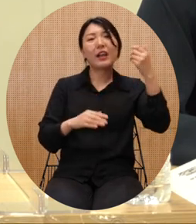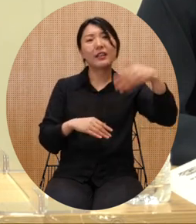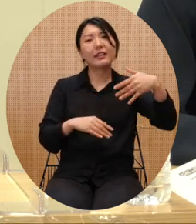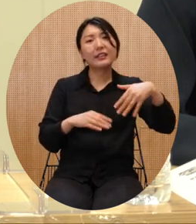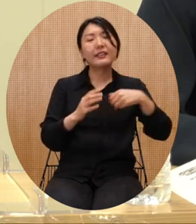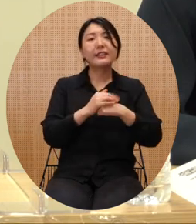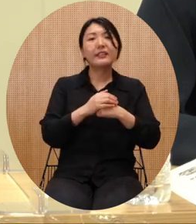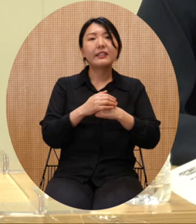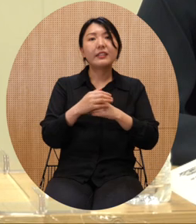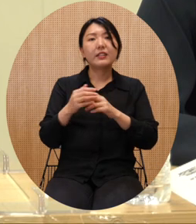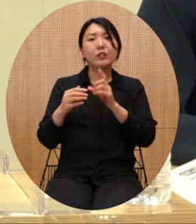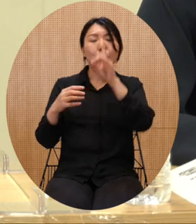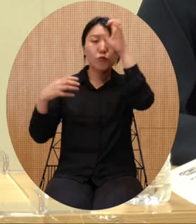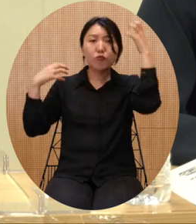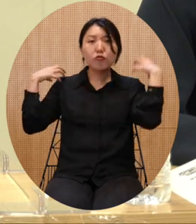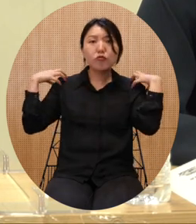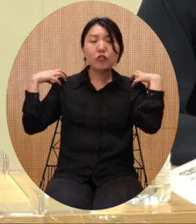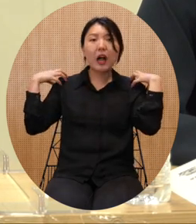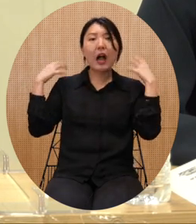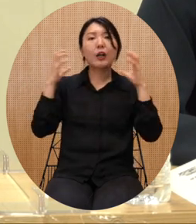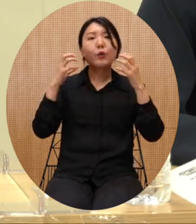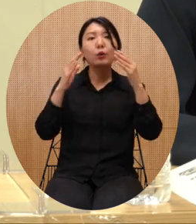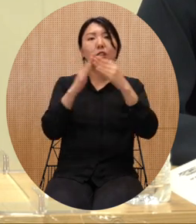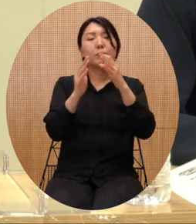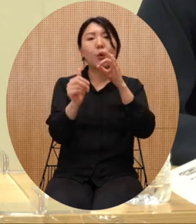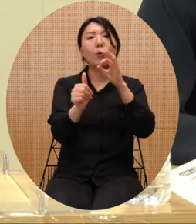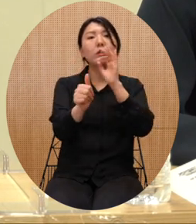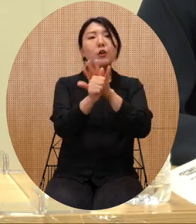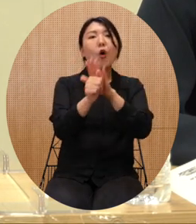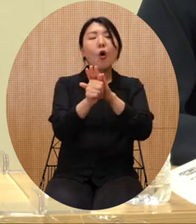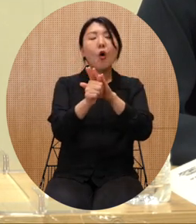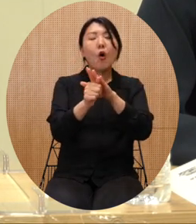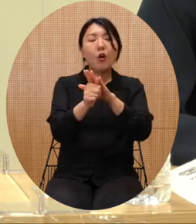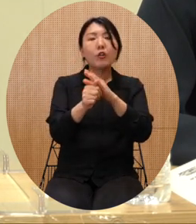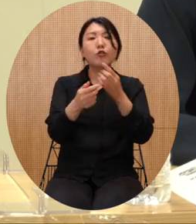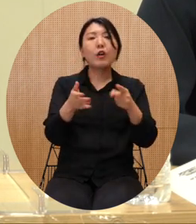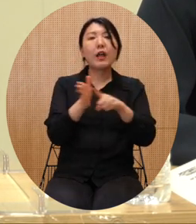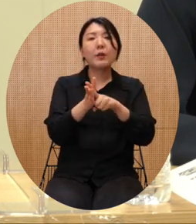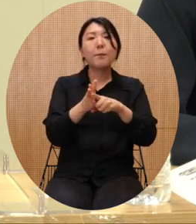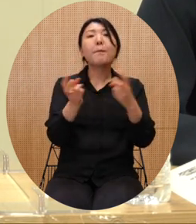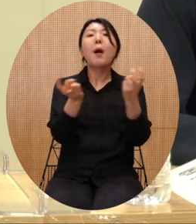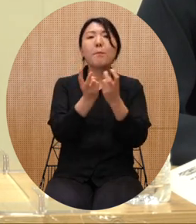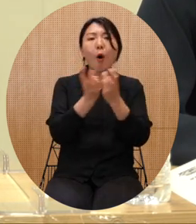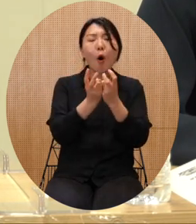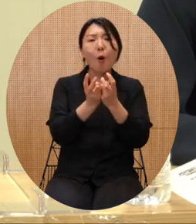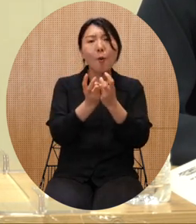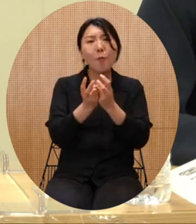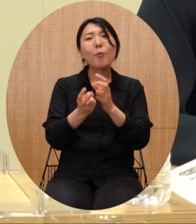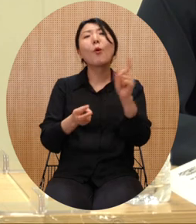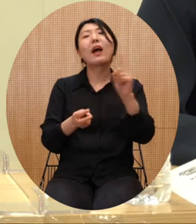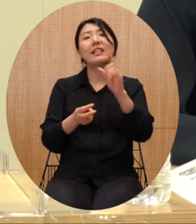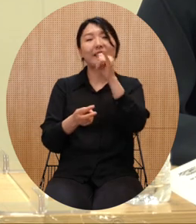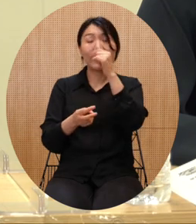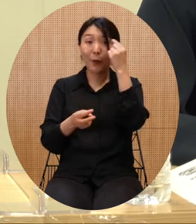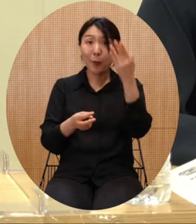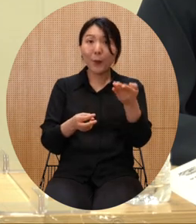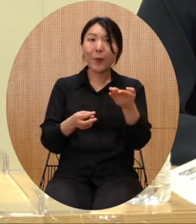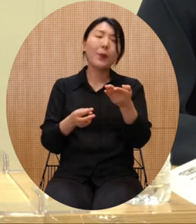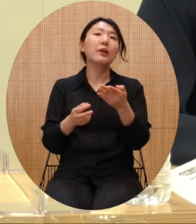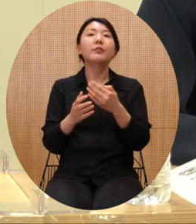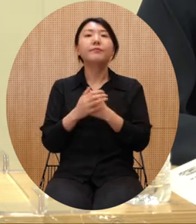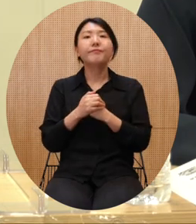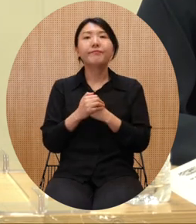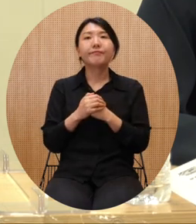정부 차원이나 다른 지자체에서 아동주거비에 대한 관심을 높일 수 있도록 하는 방법이나 메시지는 어떤 게 있을까요? 예, 방금